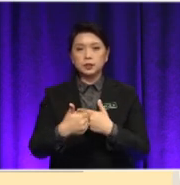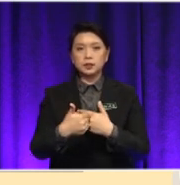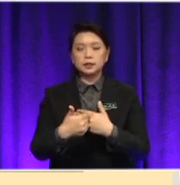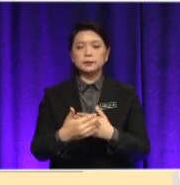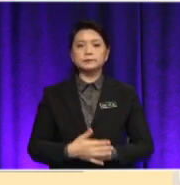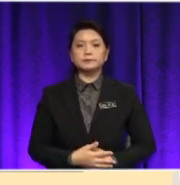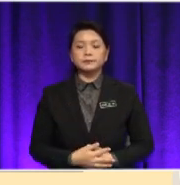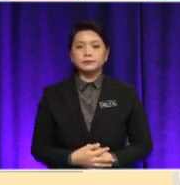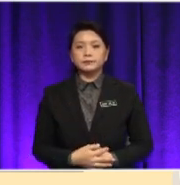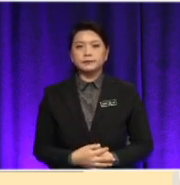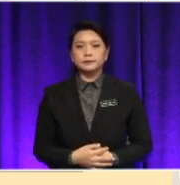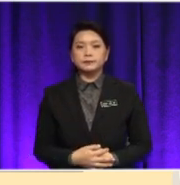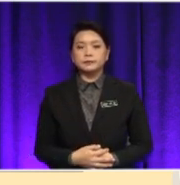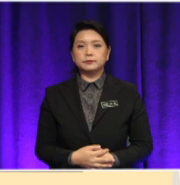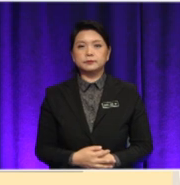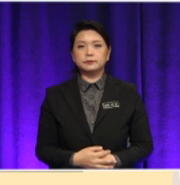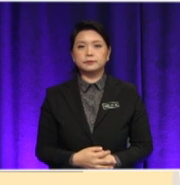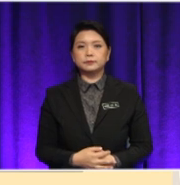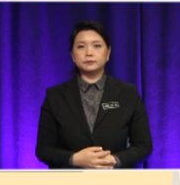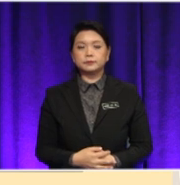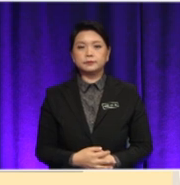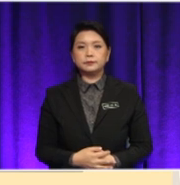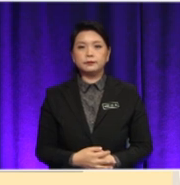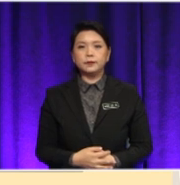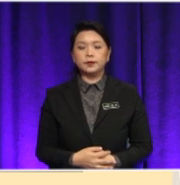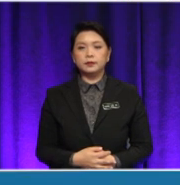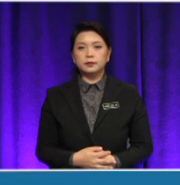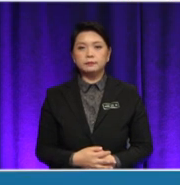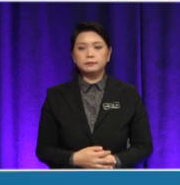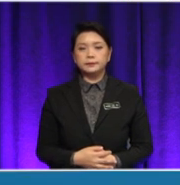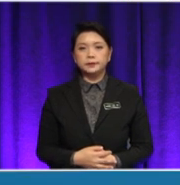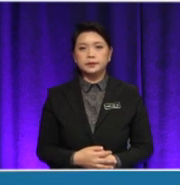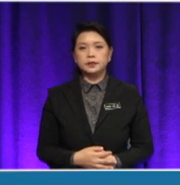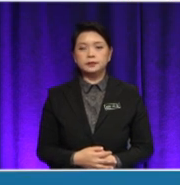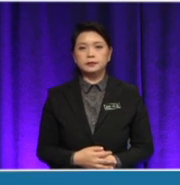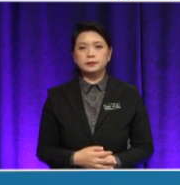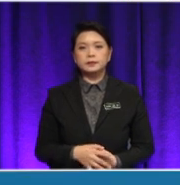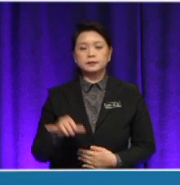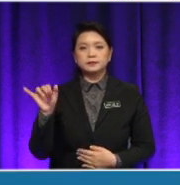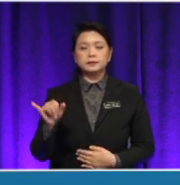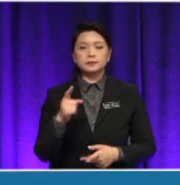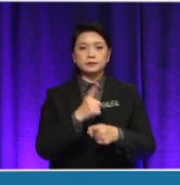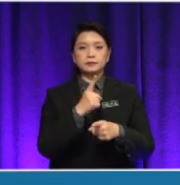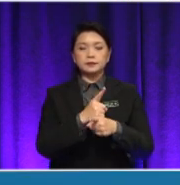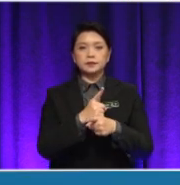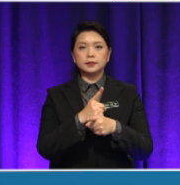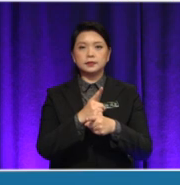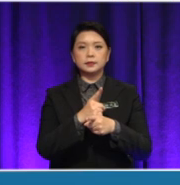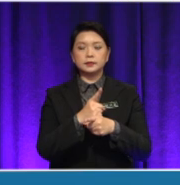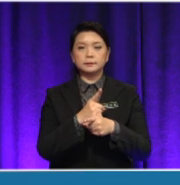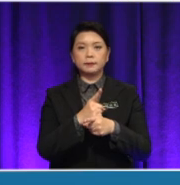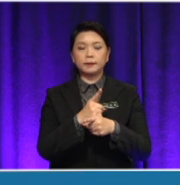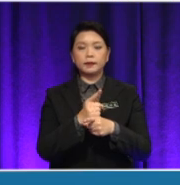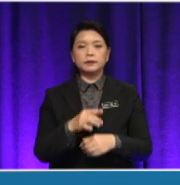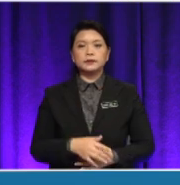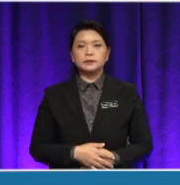Oh, okey Chandra, itu saja. Okey, kita tengok jawapan Chandra betul tak? Ya, betul Chandra ada sebut supaya luka tidak menjadi